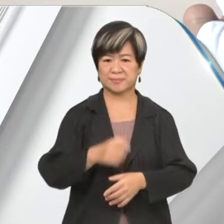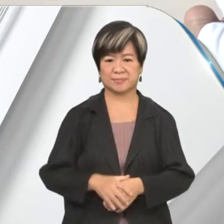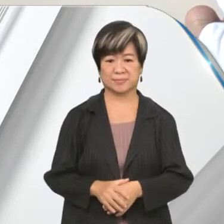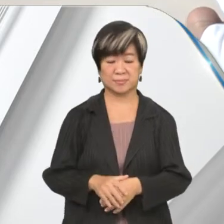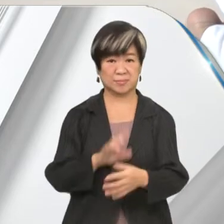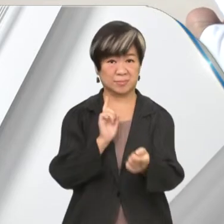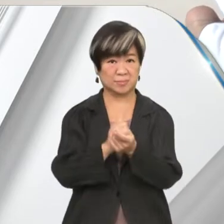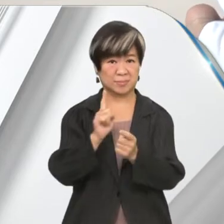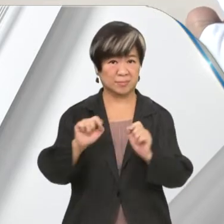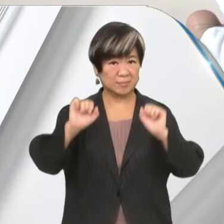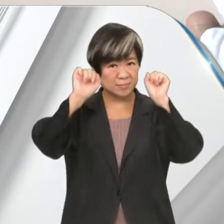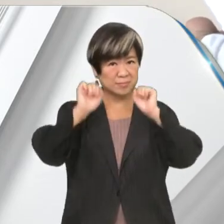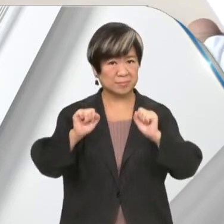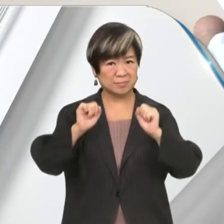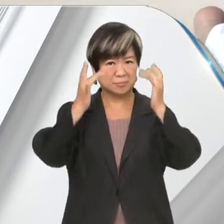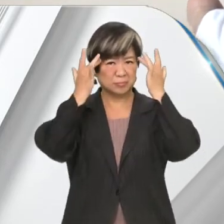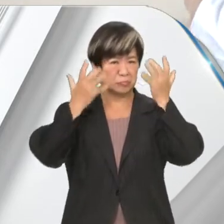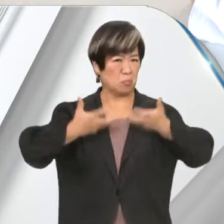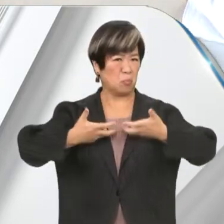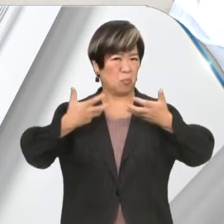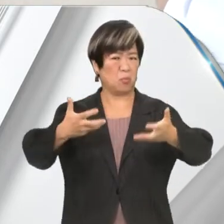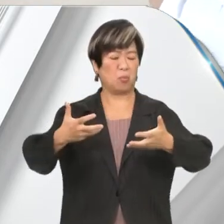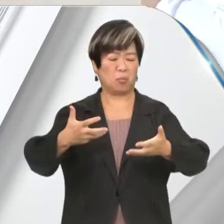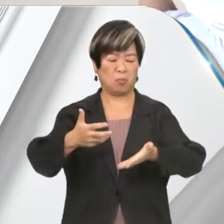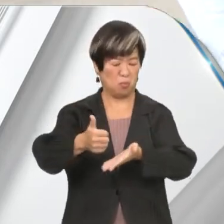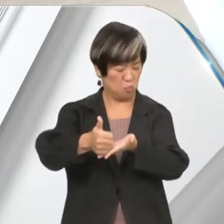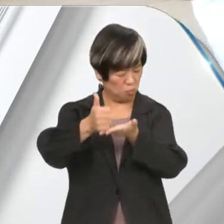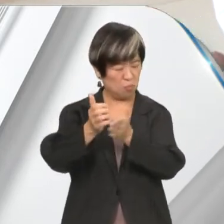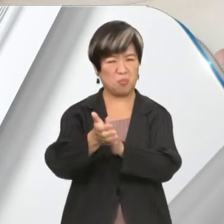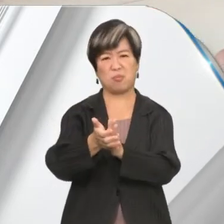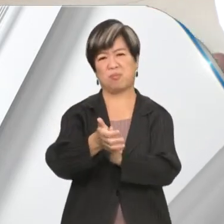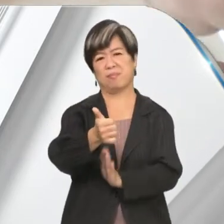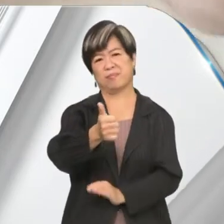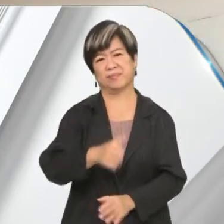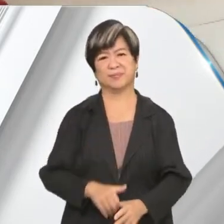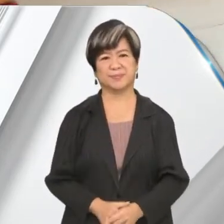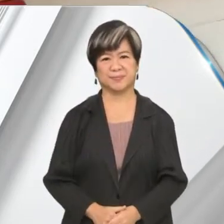游水运动嘅热情同投入，本人当佩服。客家新闻总制面麦里波涛。